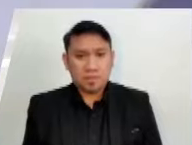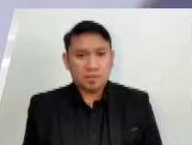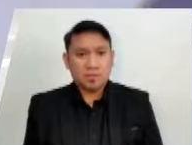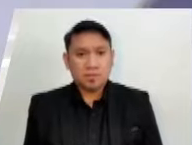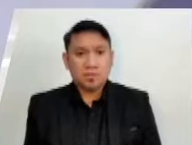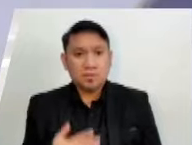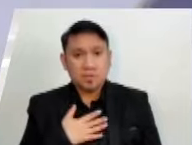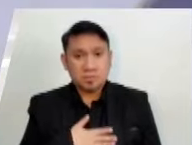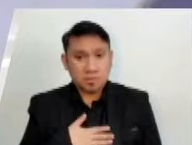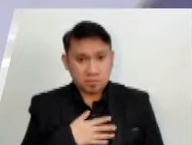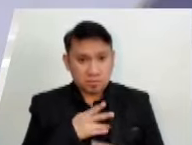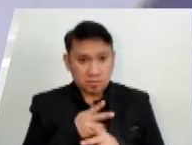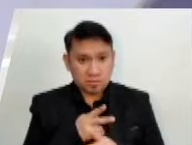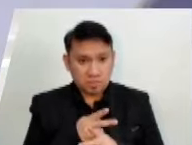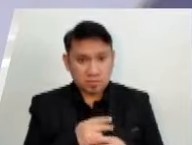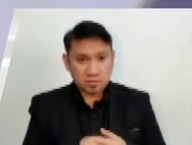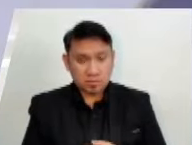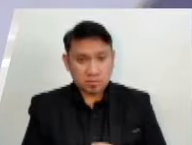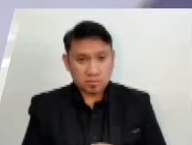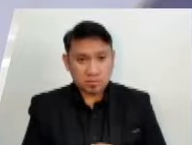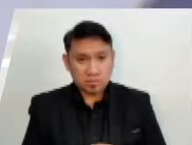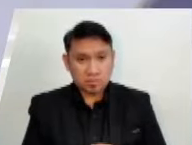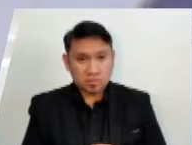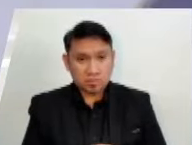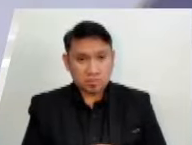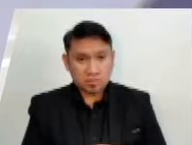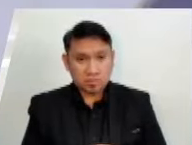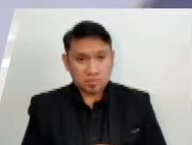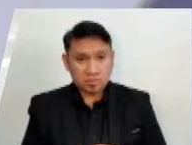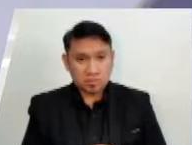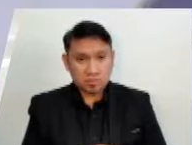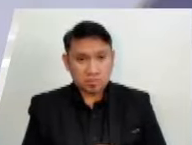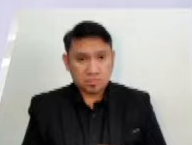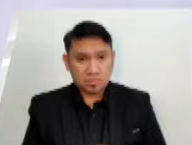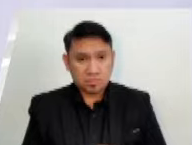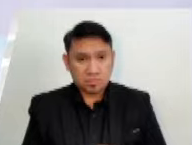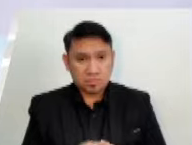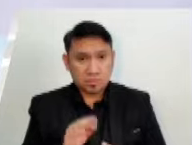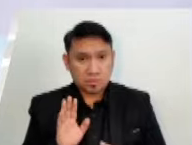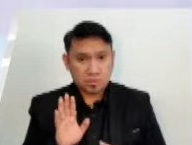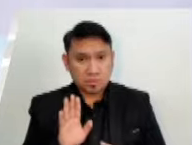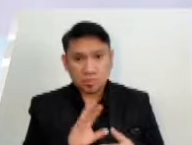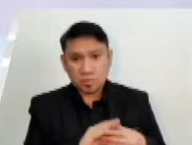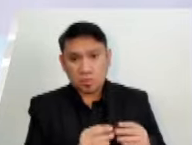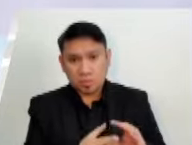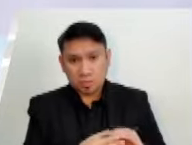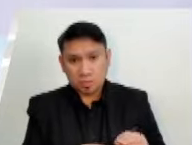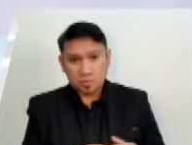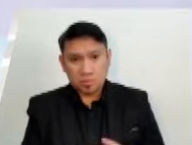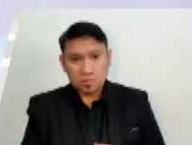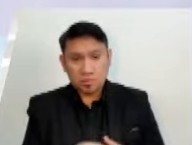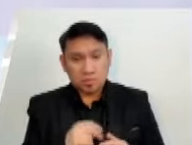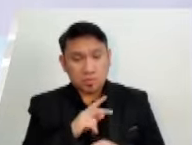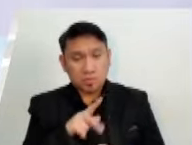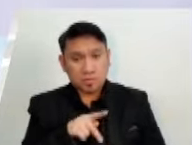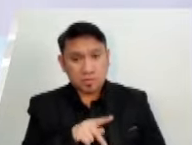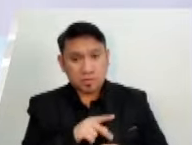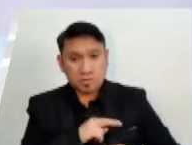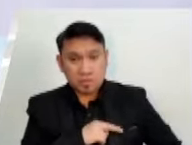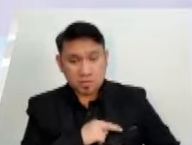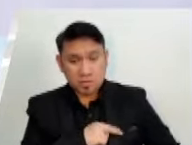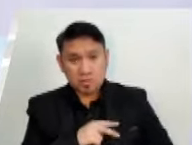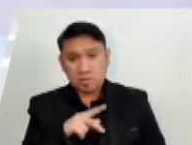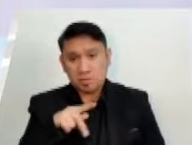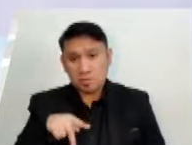yeah so just seeking Your reaction Thank you sir it's the narrative Okay the Philippine Navy the Philippine coastguard